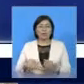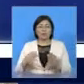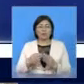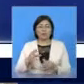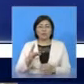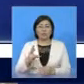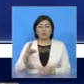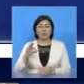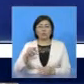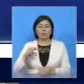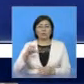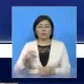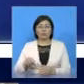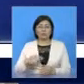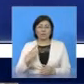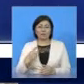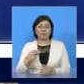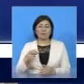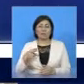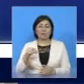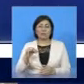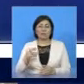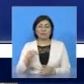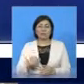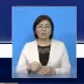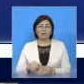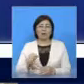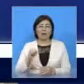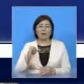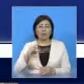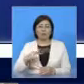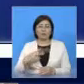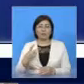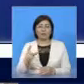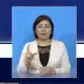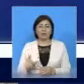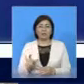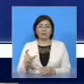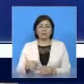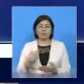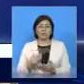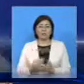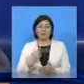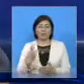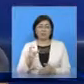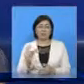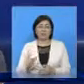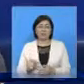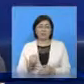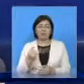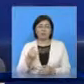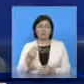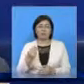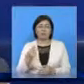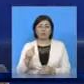1 кандидата в Ушкудукский сельский округ. Партия АОЛ выдвинула 2 кандидатов. 1 кандидата в Ушкудукский